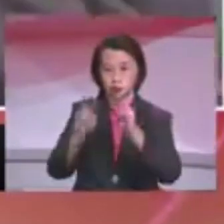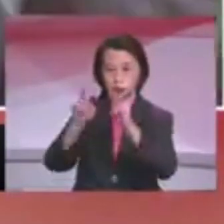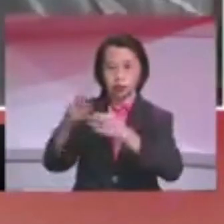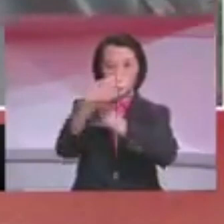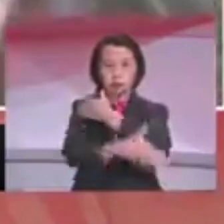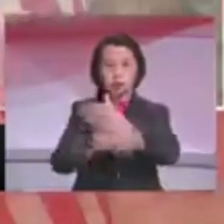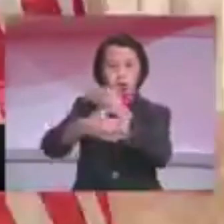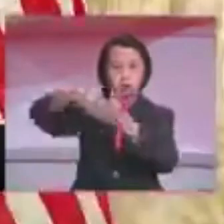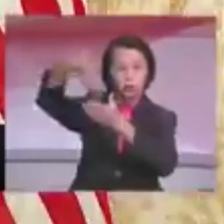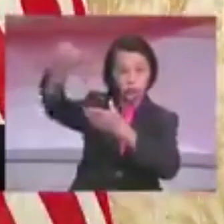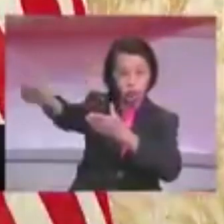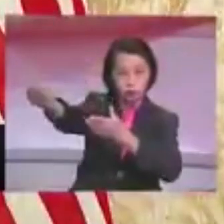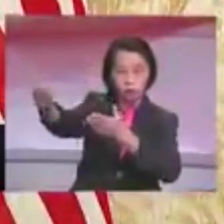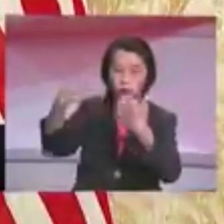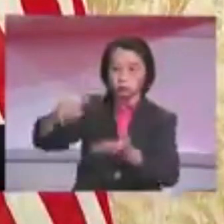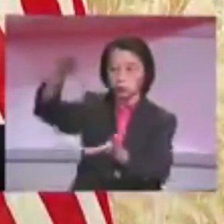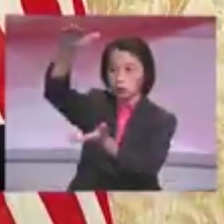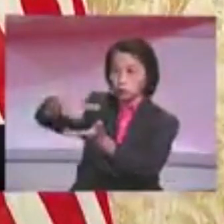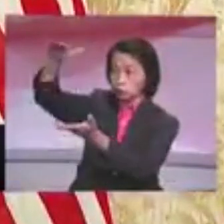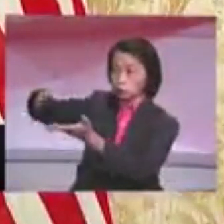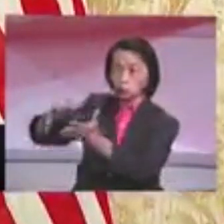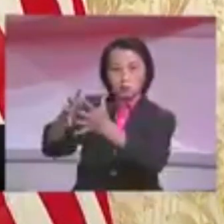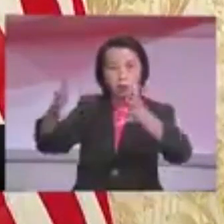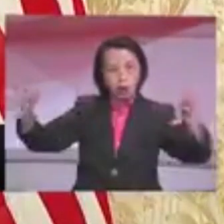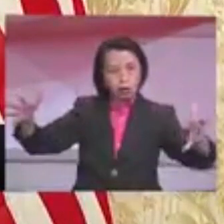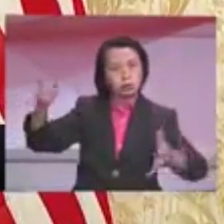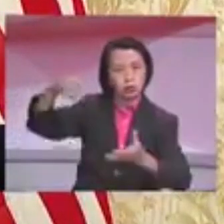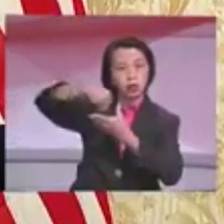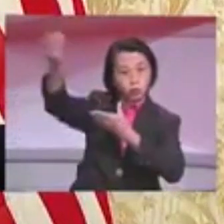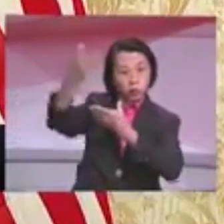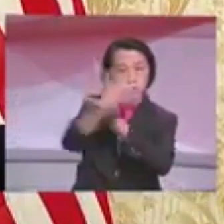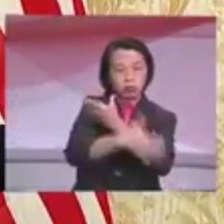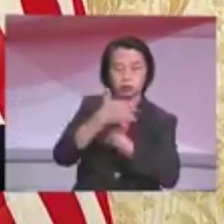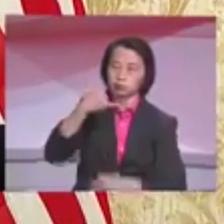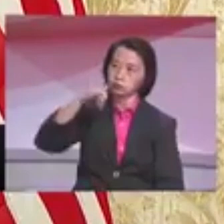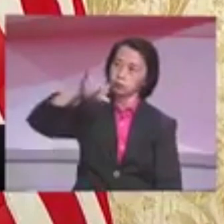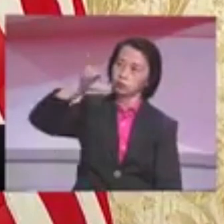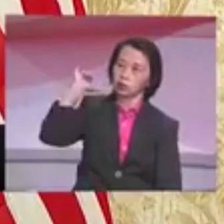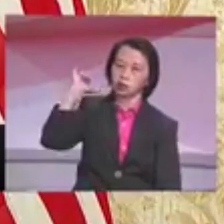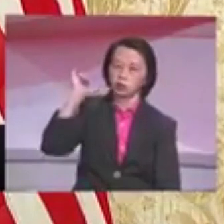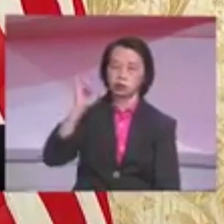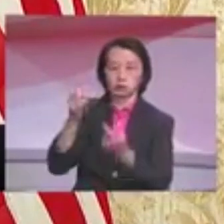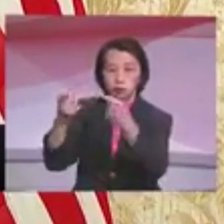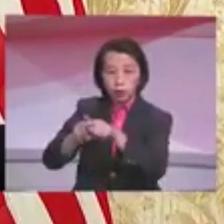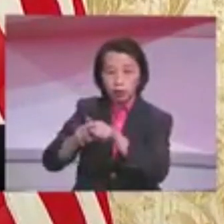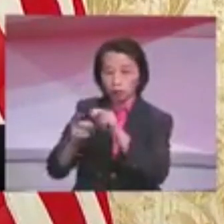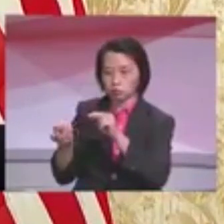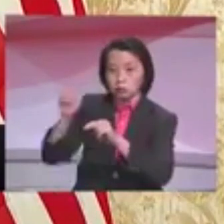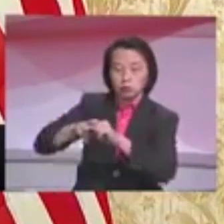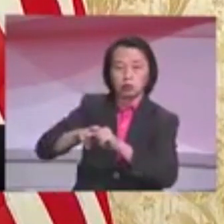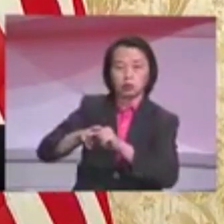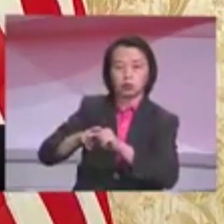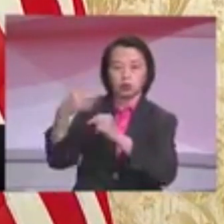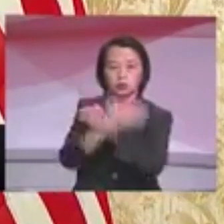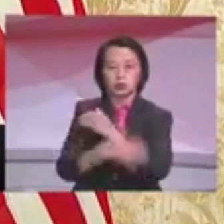negara yang telah pun menurun begitu banyak kes mereka, semalam berlaku peningkatan mendadak